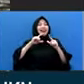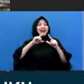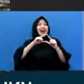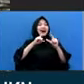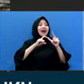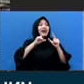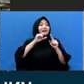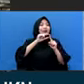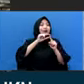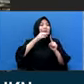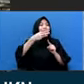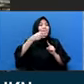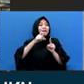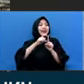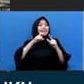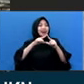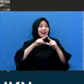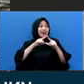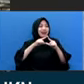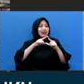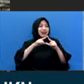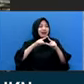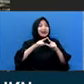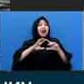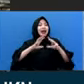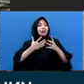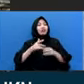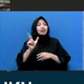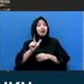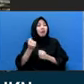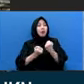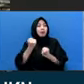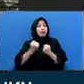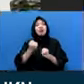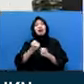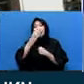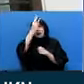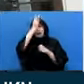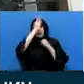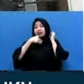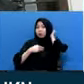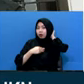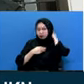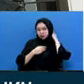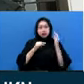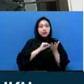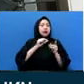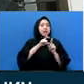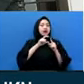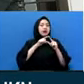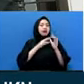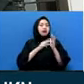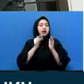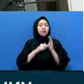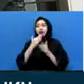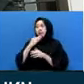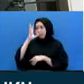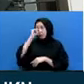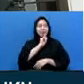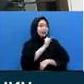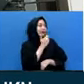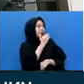Kalimantan Timur Eh Pak damun kisanto Selamat malam Pak damun eh Selamat malam